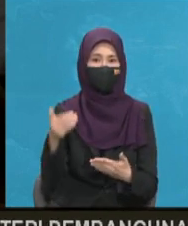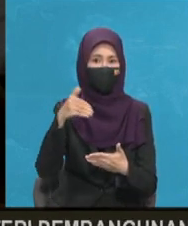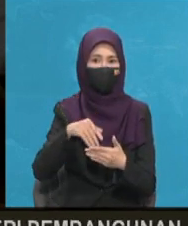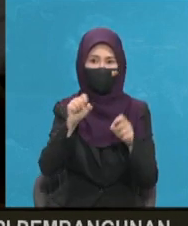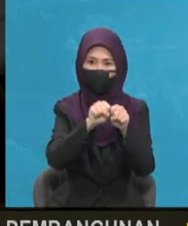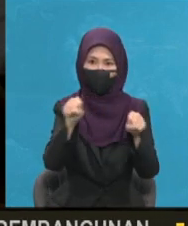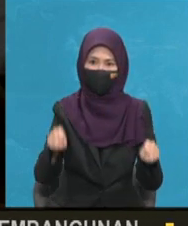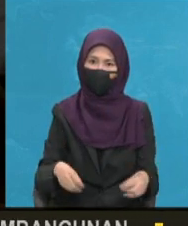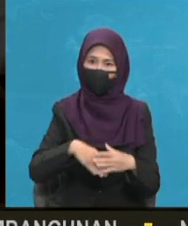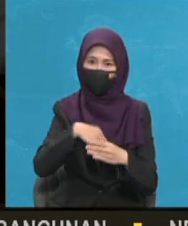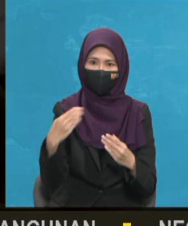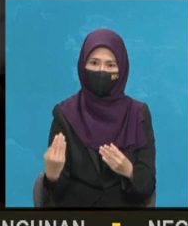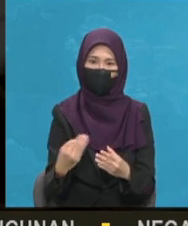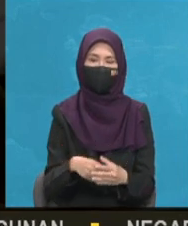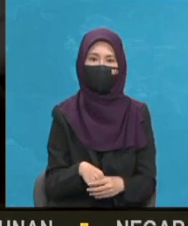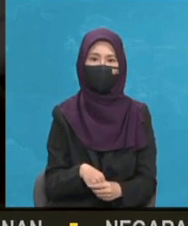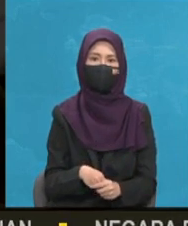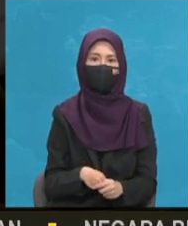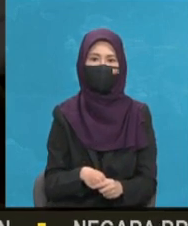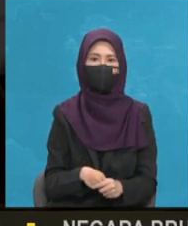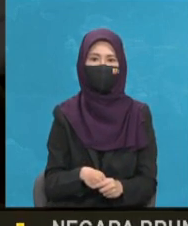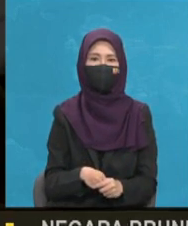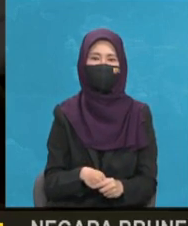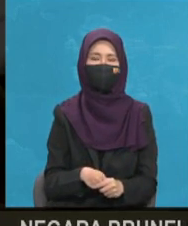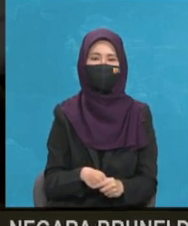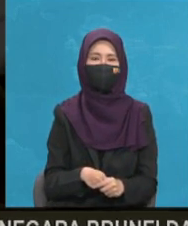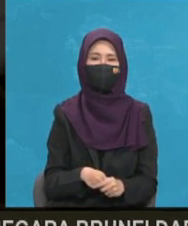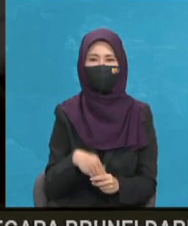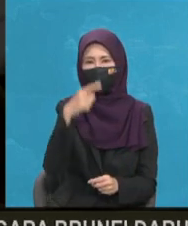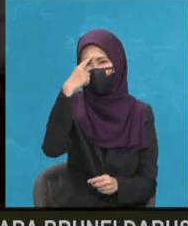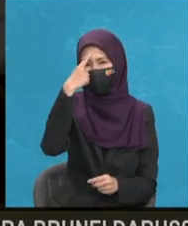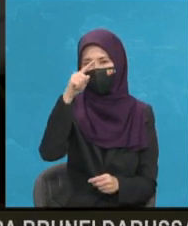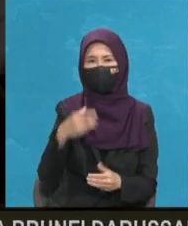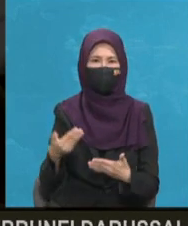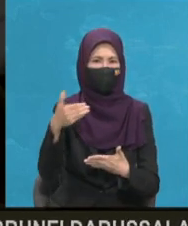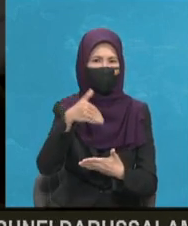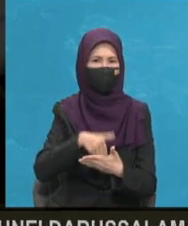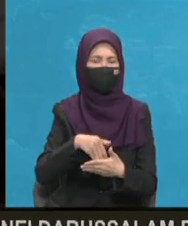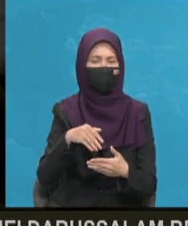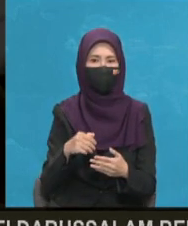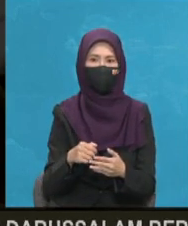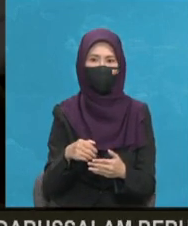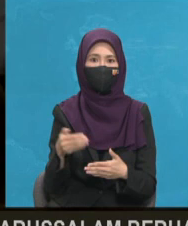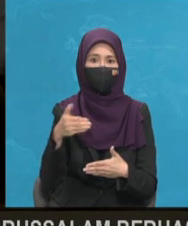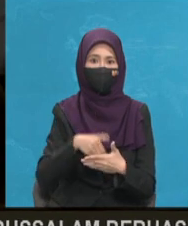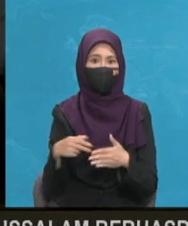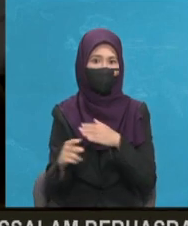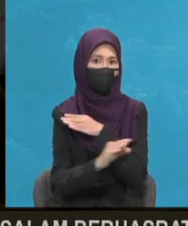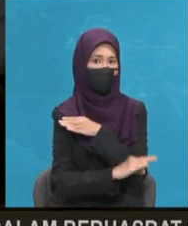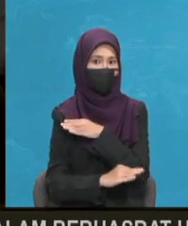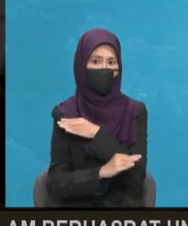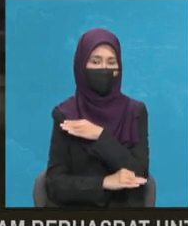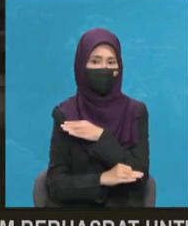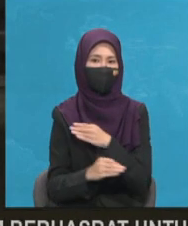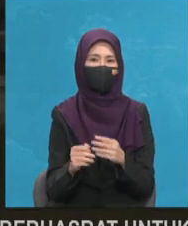dikeluarkan walau bagaimanapun bagi tujuan masuk ke negara-negara asing tempoh sahiji adalah tertakluk kepada